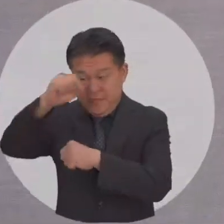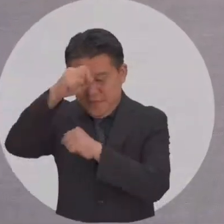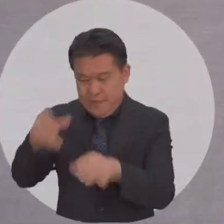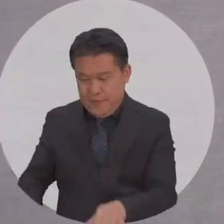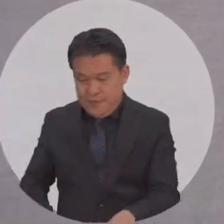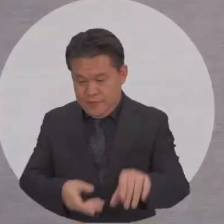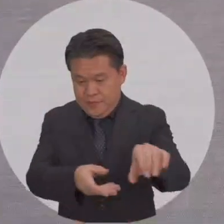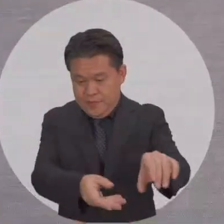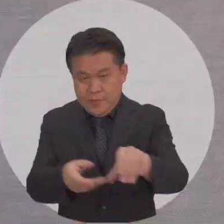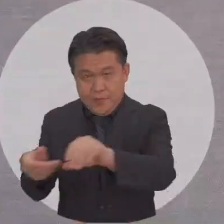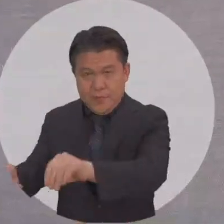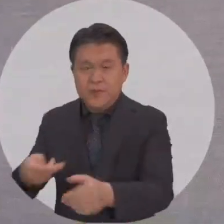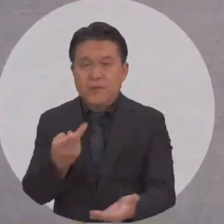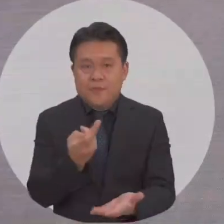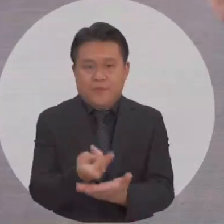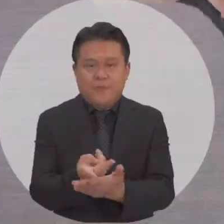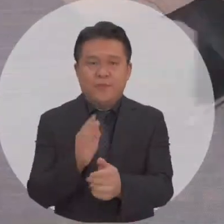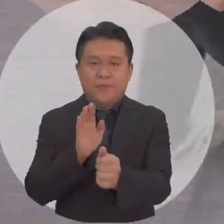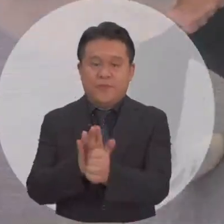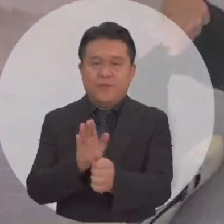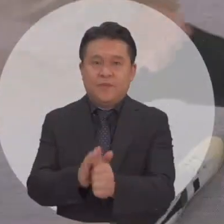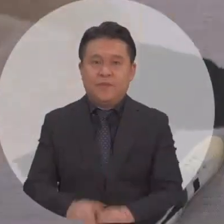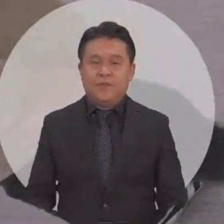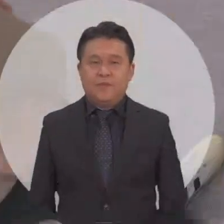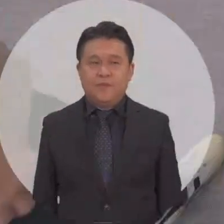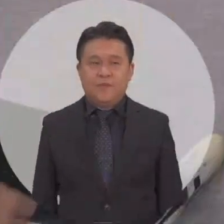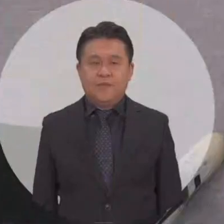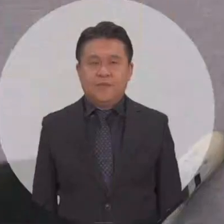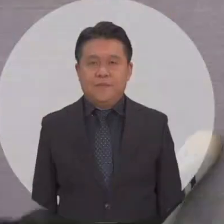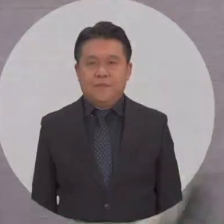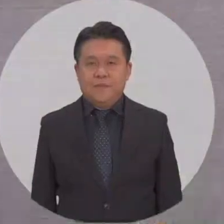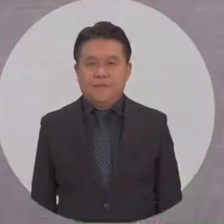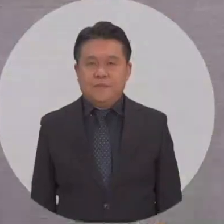후 다리를 들어 올려 침대에 눕힙니다.